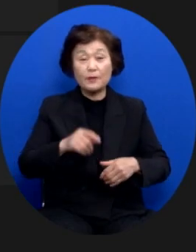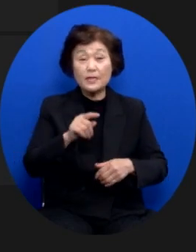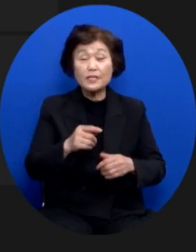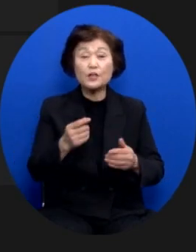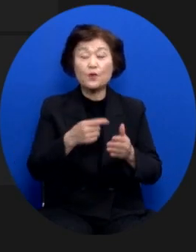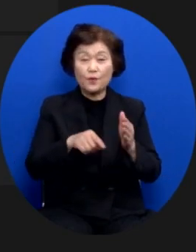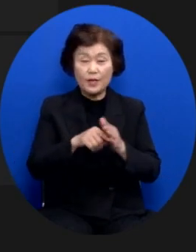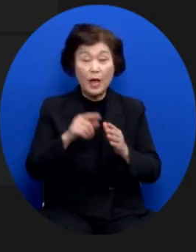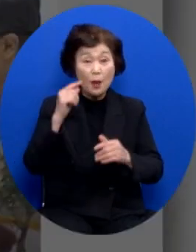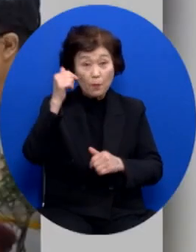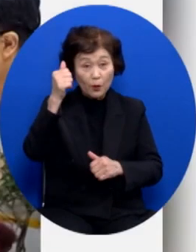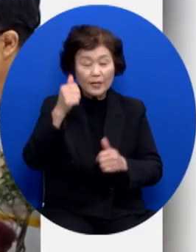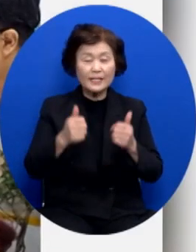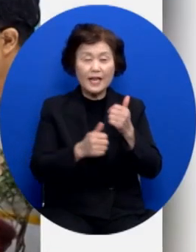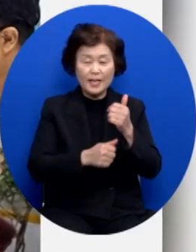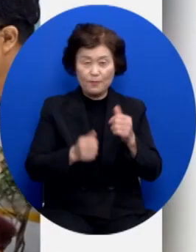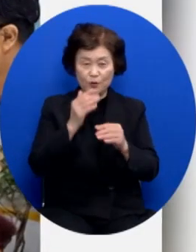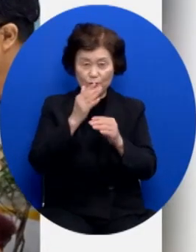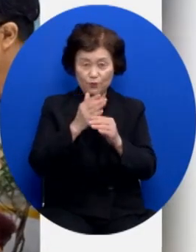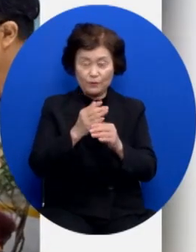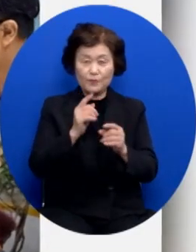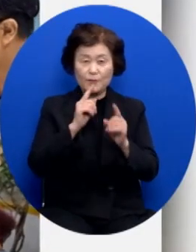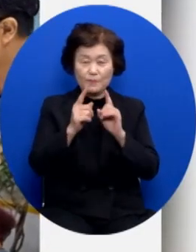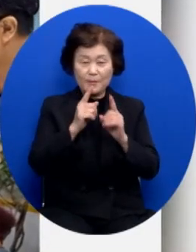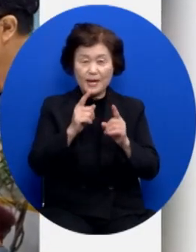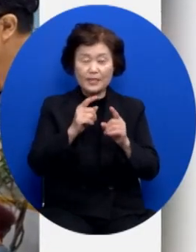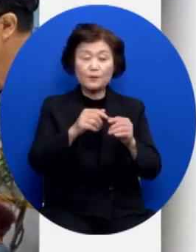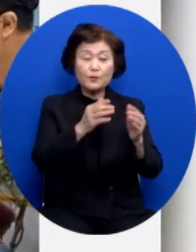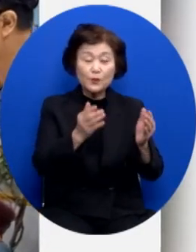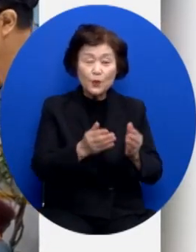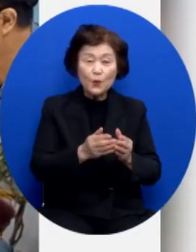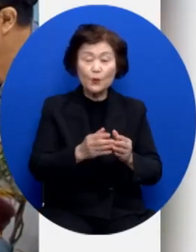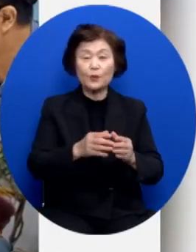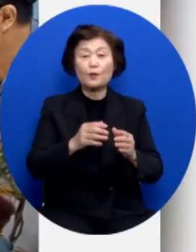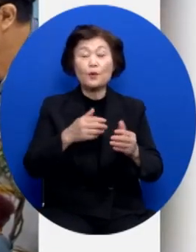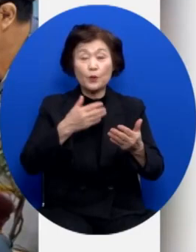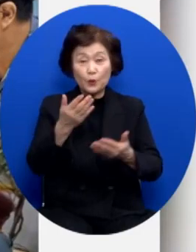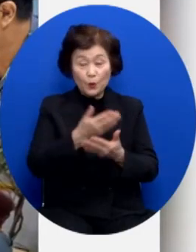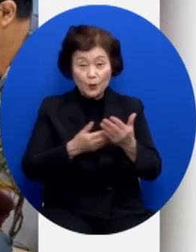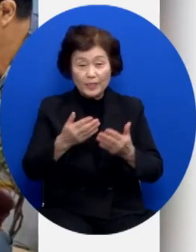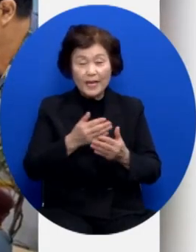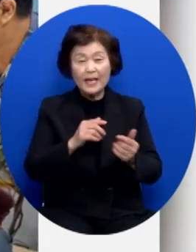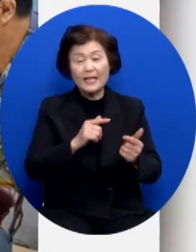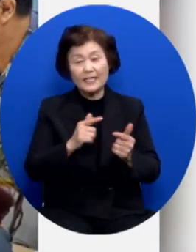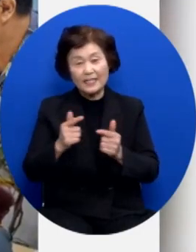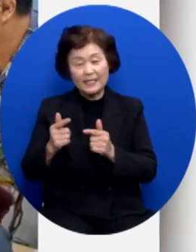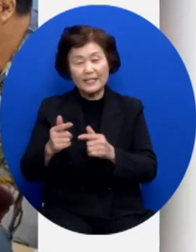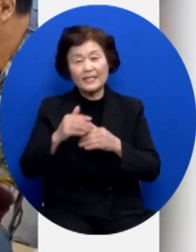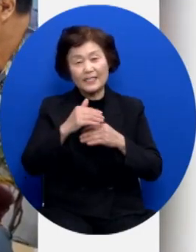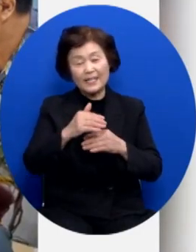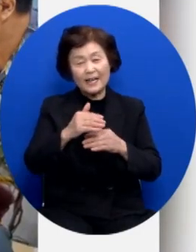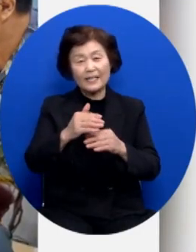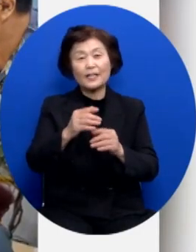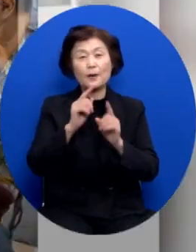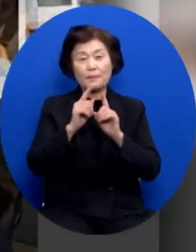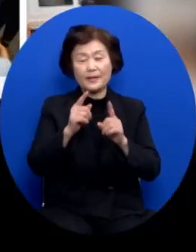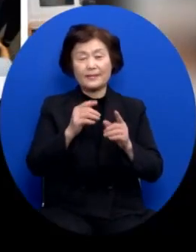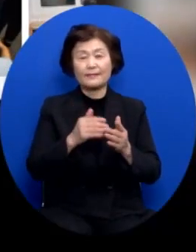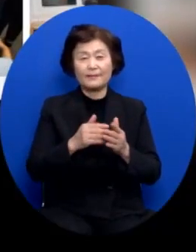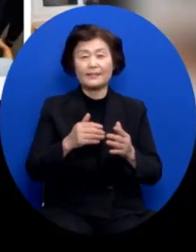목회자와 임원을 중심으로 말씀 소그룹 교제 환경 선교사 교육 프로그램 등을 진행할 것이라고